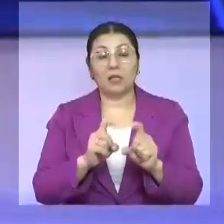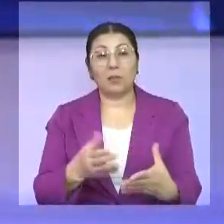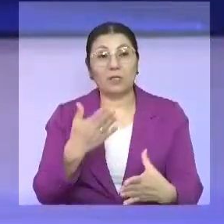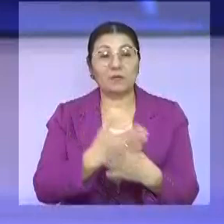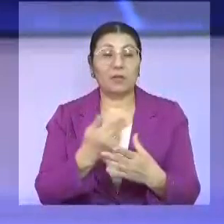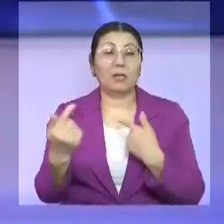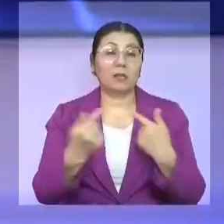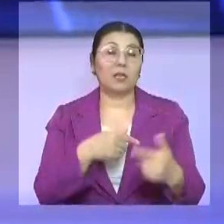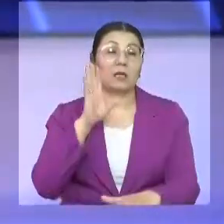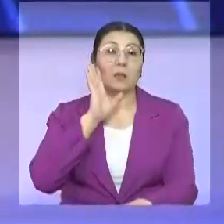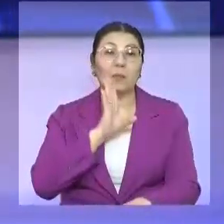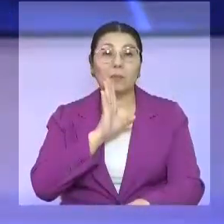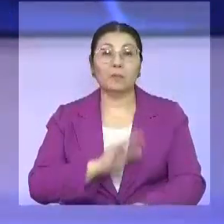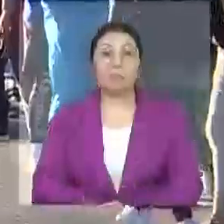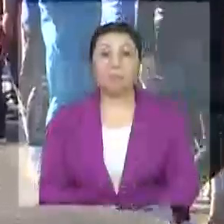помощь пострадавшим от паводка.